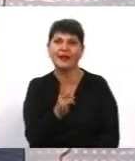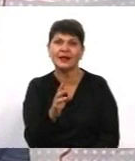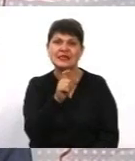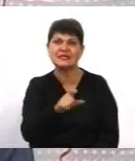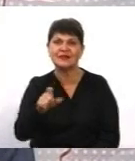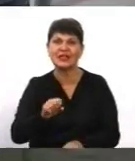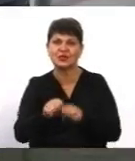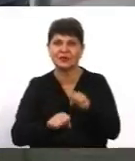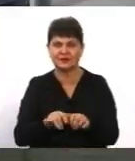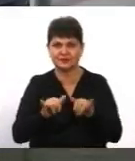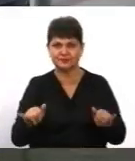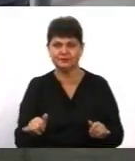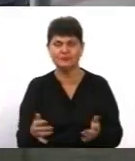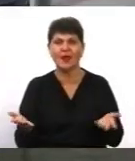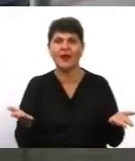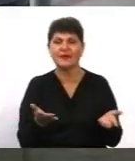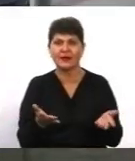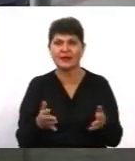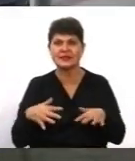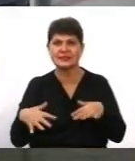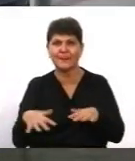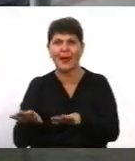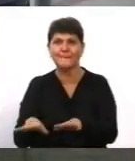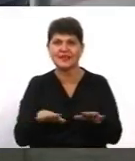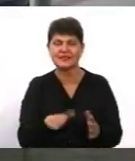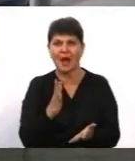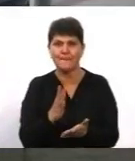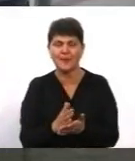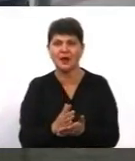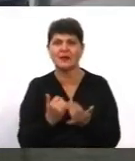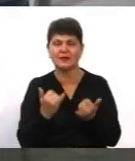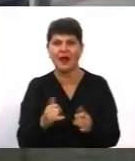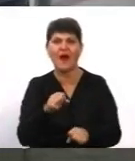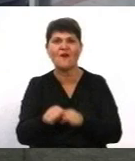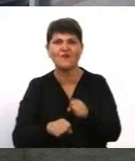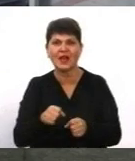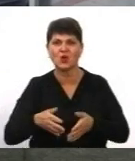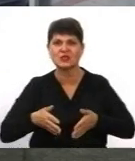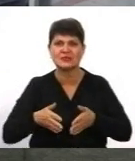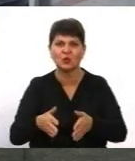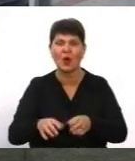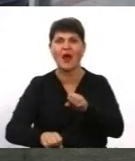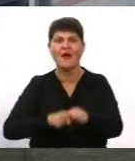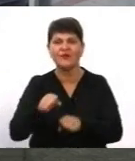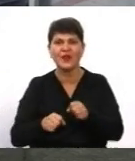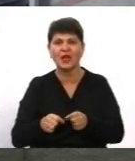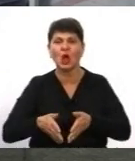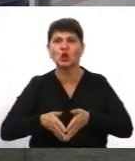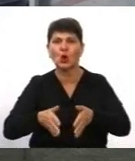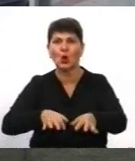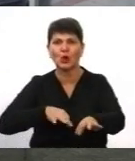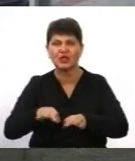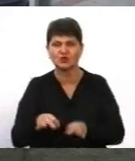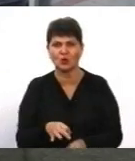слабкі місця має Вінниця щодо облаштування велосмуг, велодоріжок та інших об'єктів велоінфраструктури? Це слабке